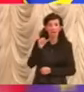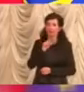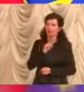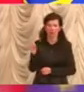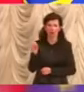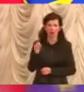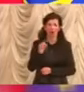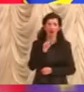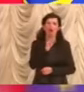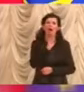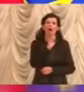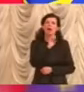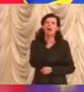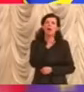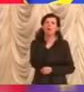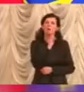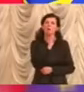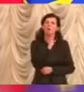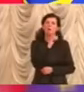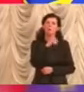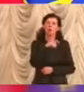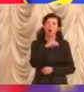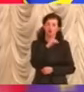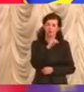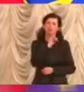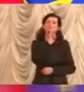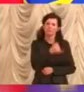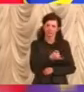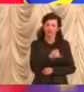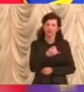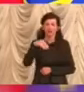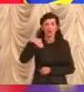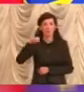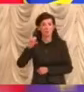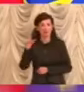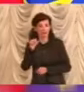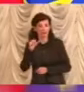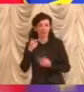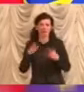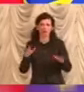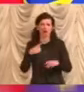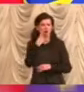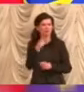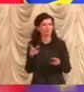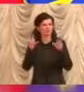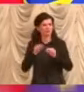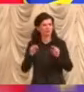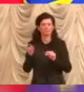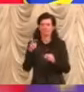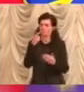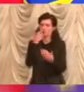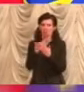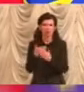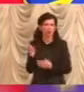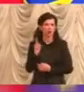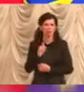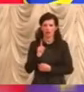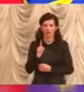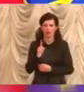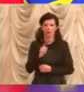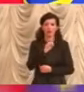sì il match è uno strumento che abbiamo ripetuto assolutamente inadeguato gli eurobond